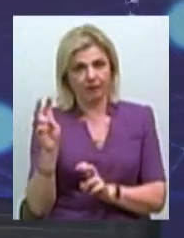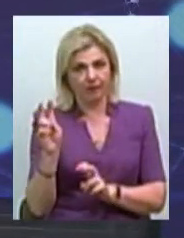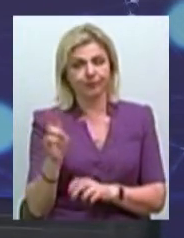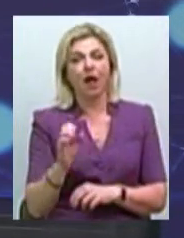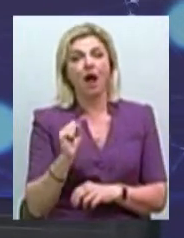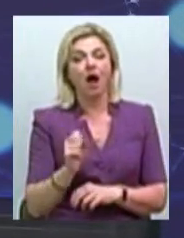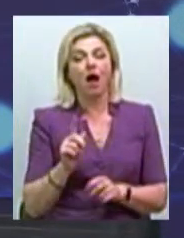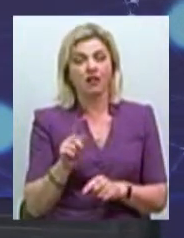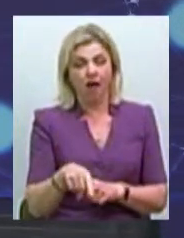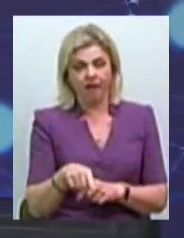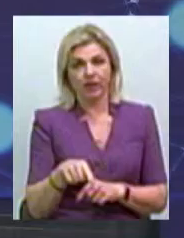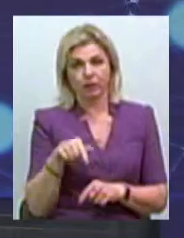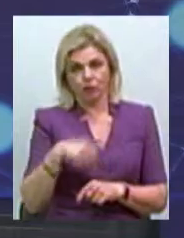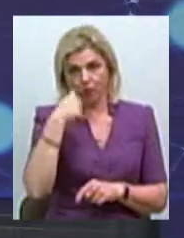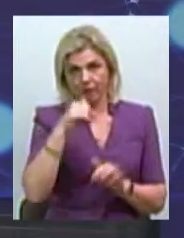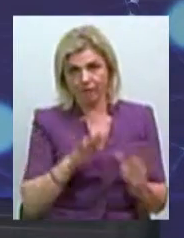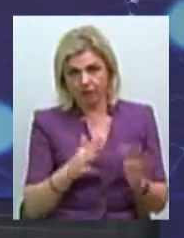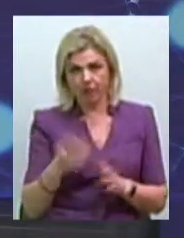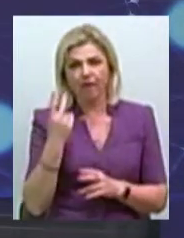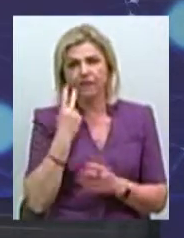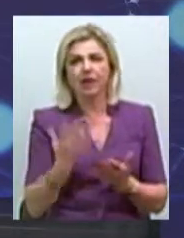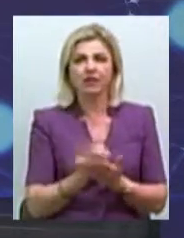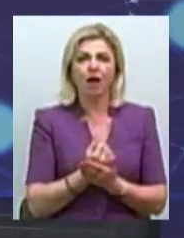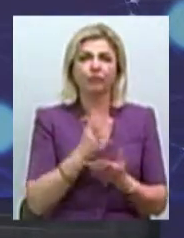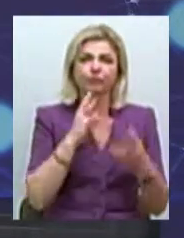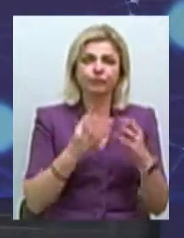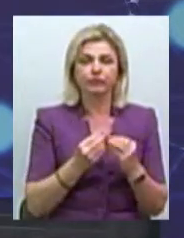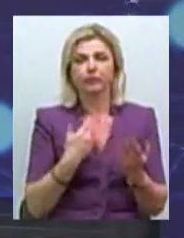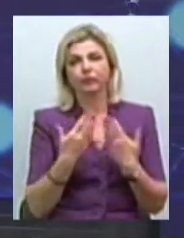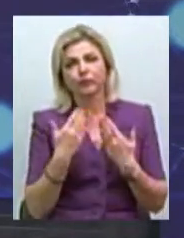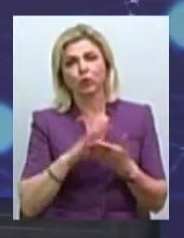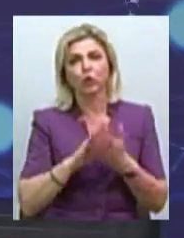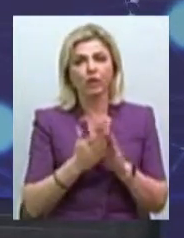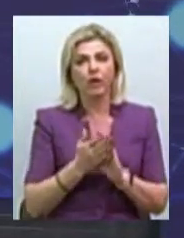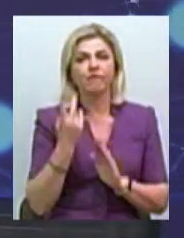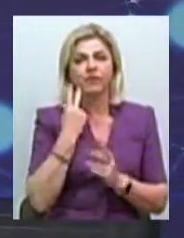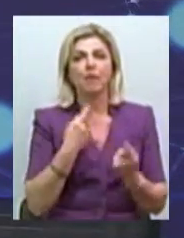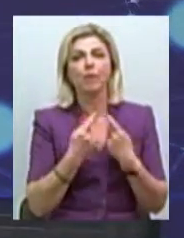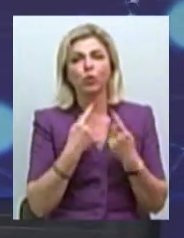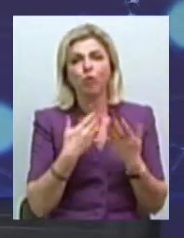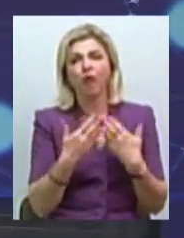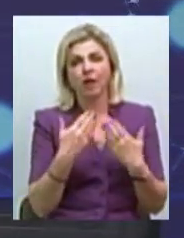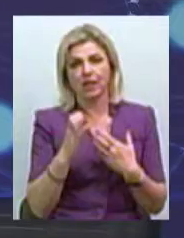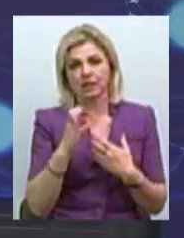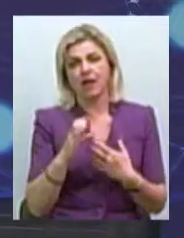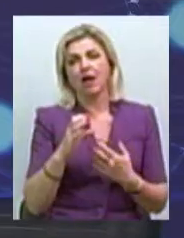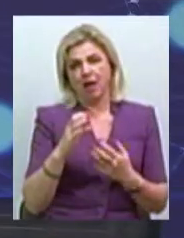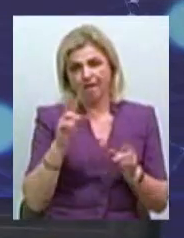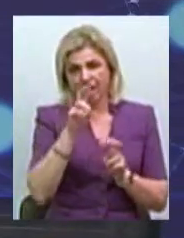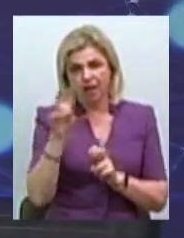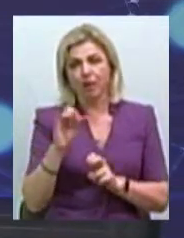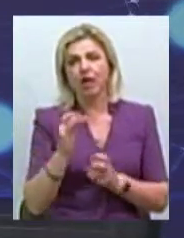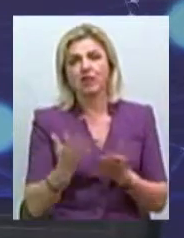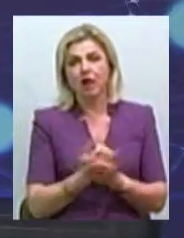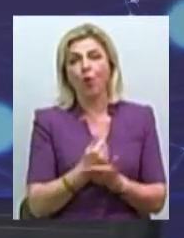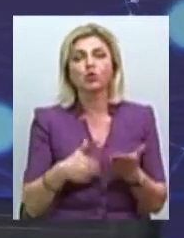навіть в цьому випадку ми завжди знаходили компроміс, ми завжди спілкувалися з абонентами, ми завжди знаходили якісь способи